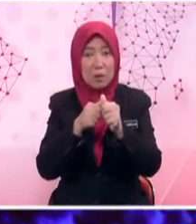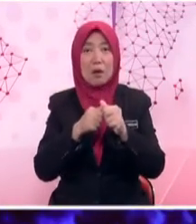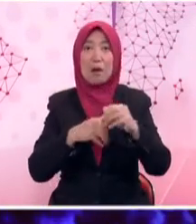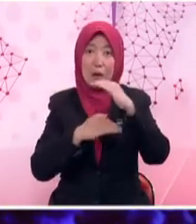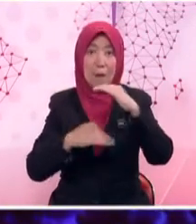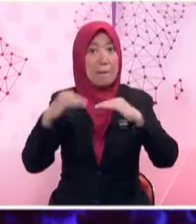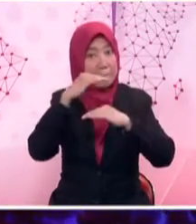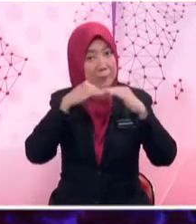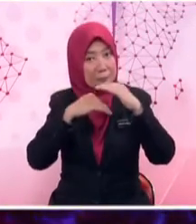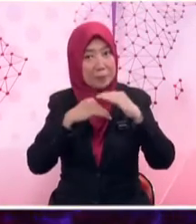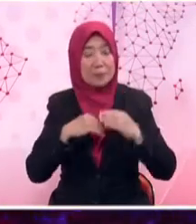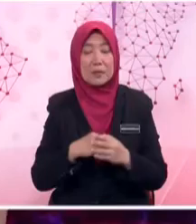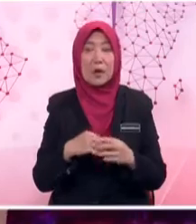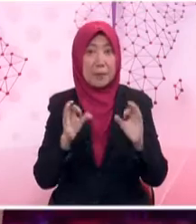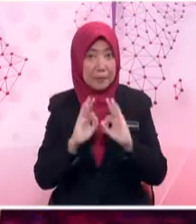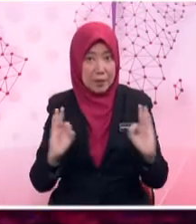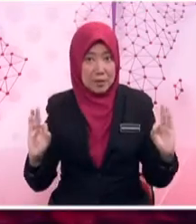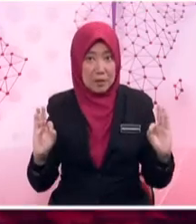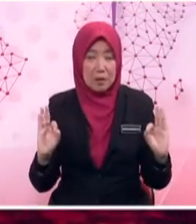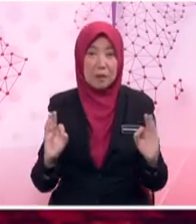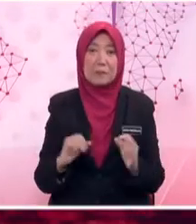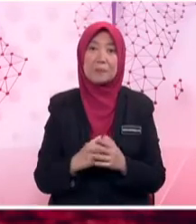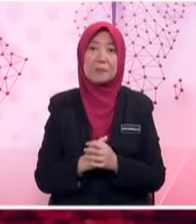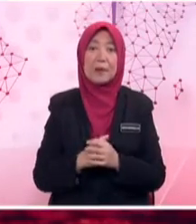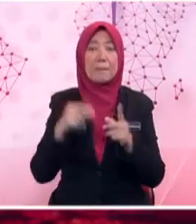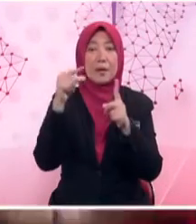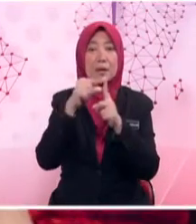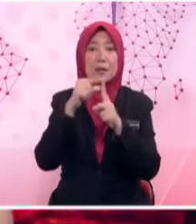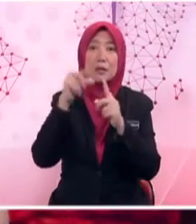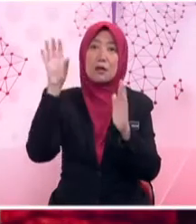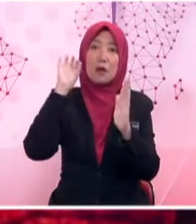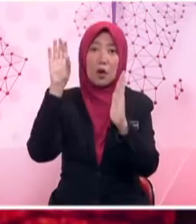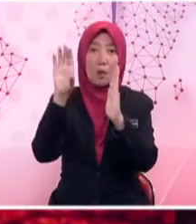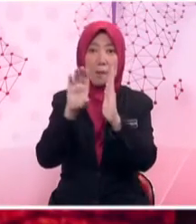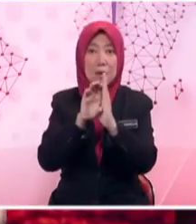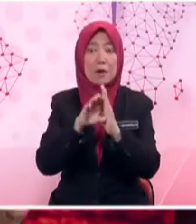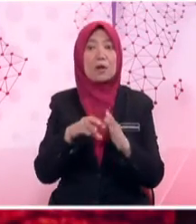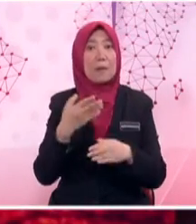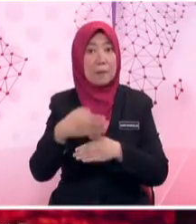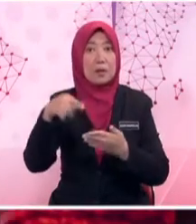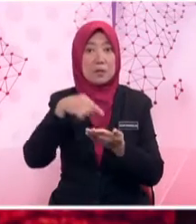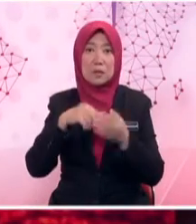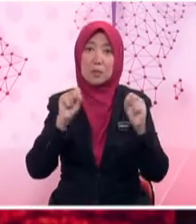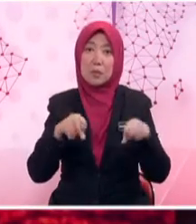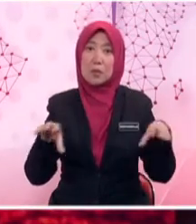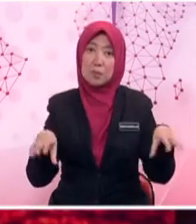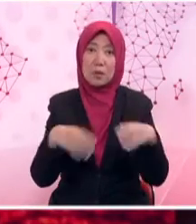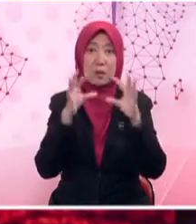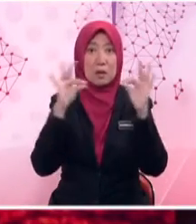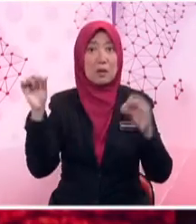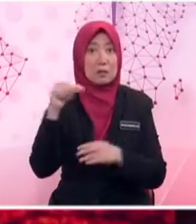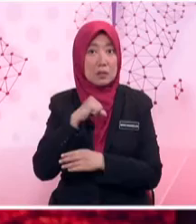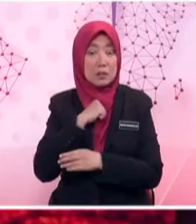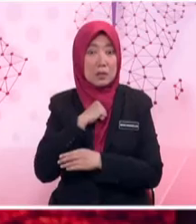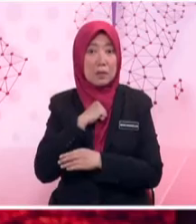Daripada frasa, kita jadi perkataan sahaja dengan gambar. Selepas ni kita boleh buat ayat sendiri berdasarkan pengalaman